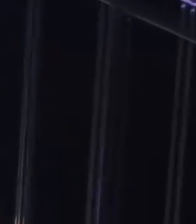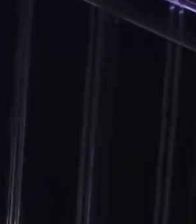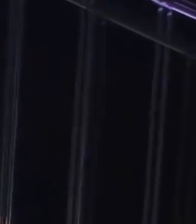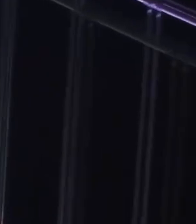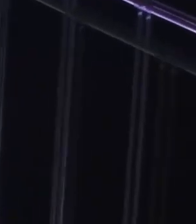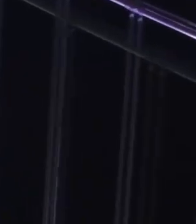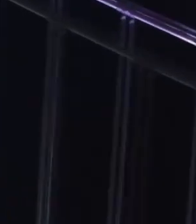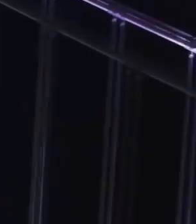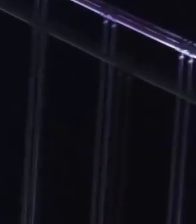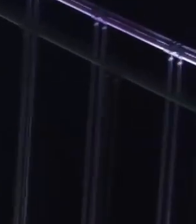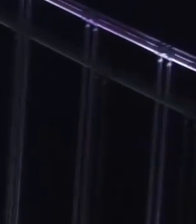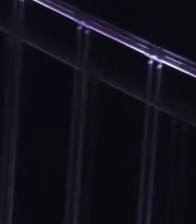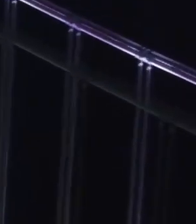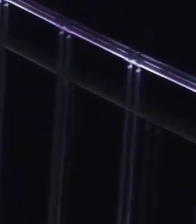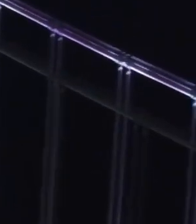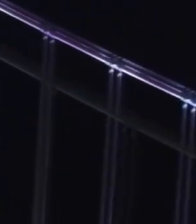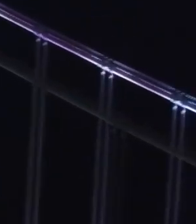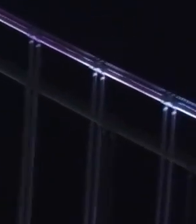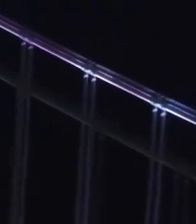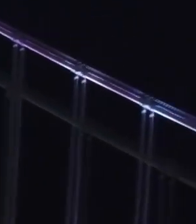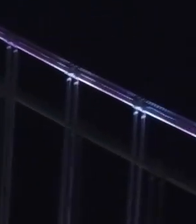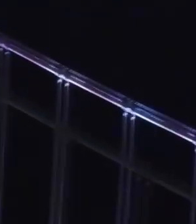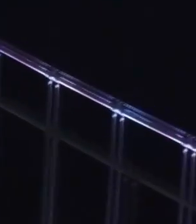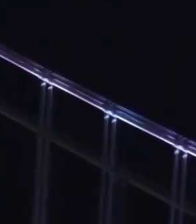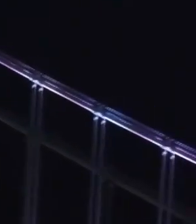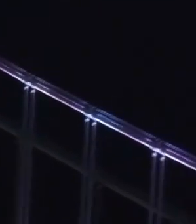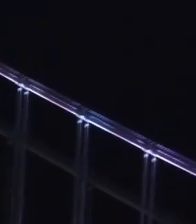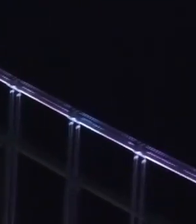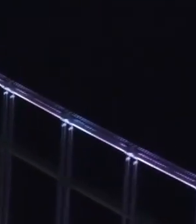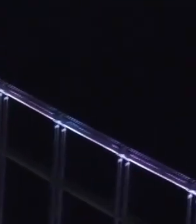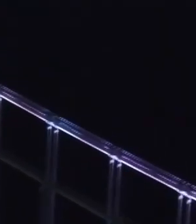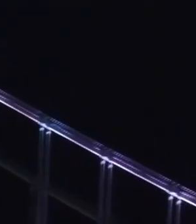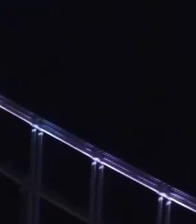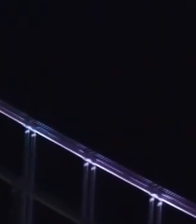여러분은 지금 CTS 뉴스를 시청하고 계십니다.